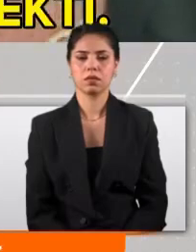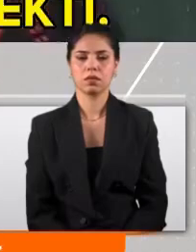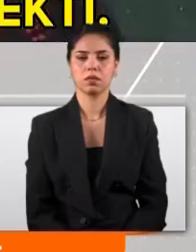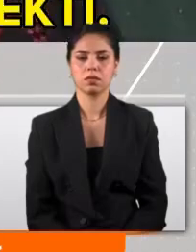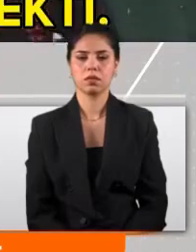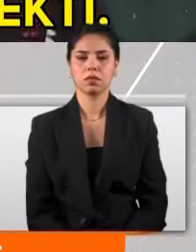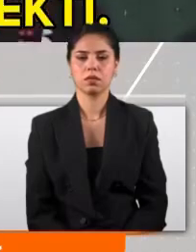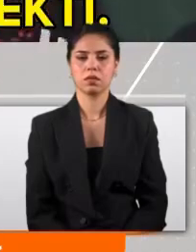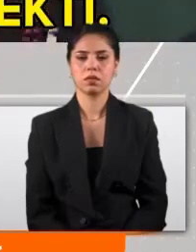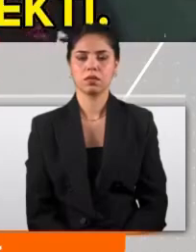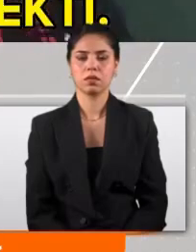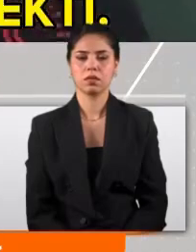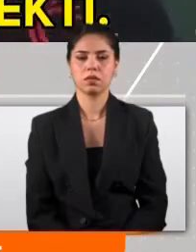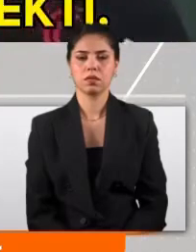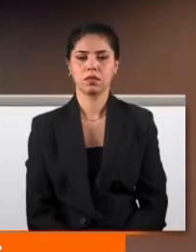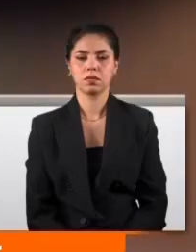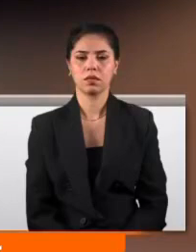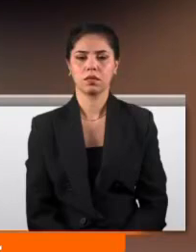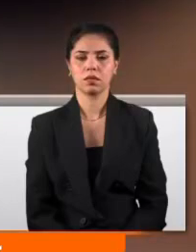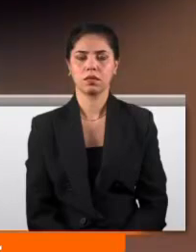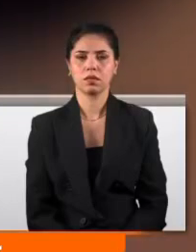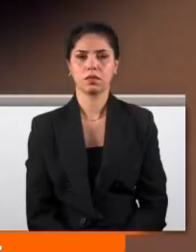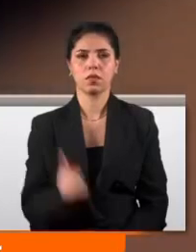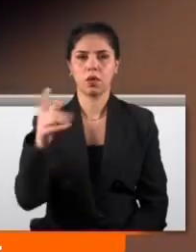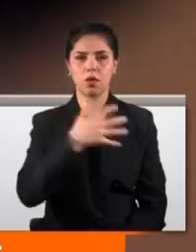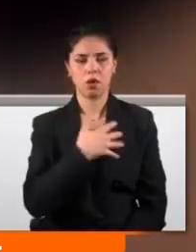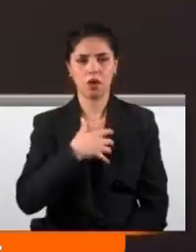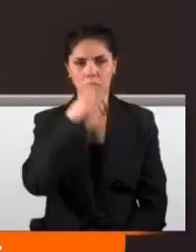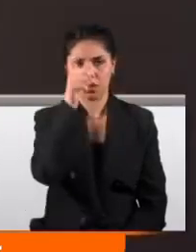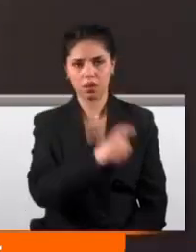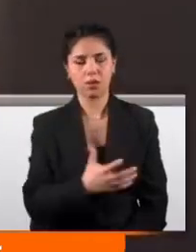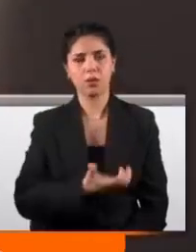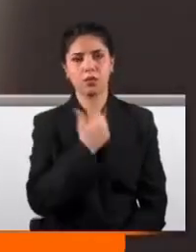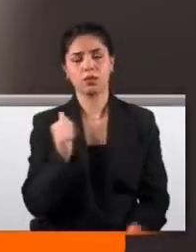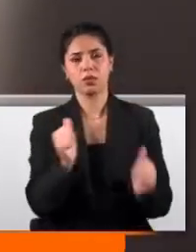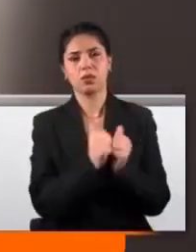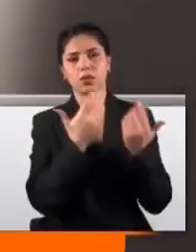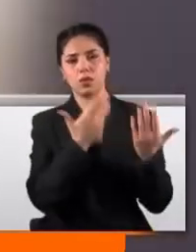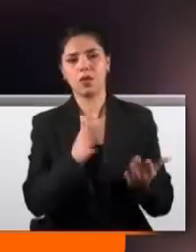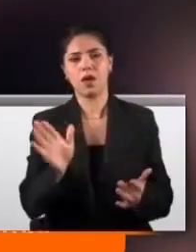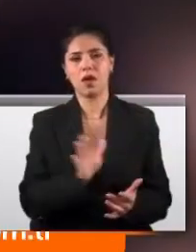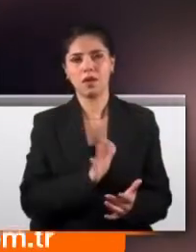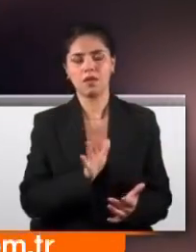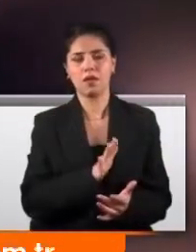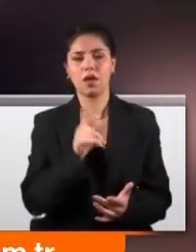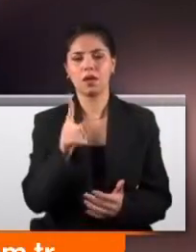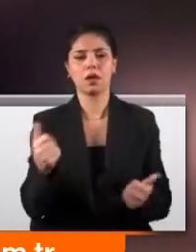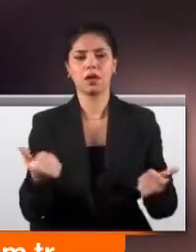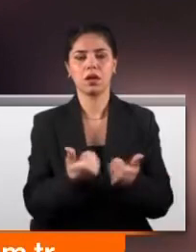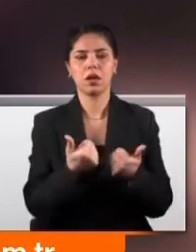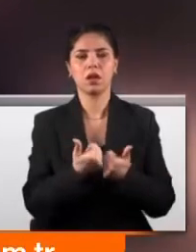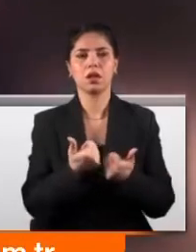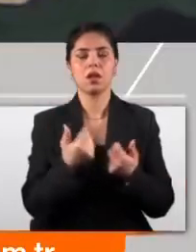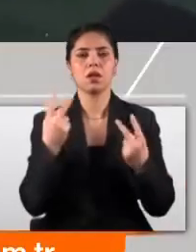hastaneye gelip benim oğlum zaten gidecekti. O anne acıların en büyüğünü yaşadı. Evladını o feci